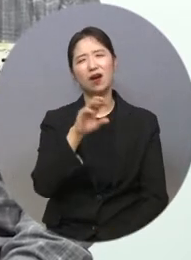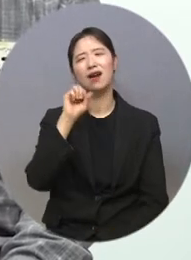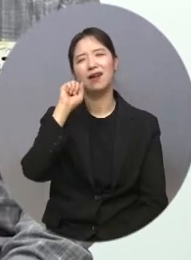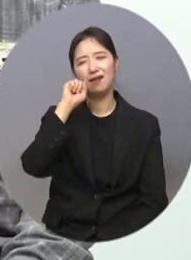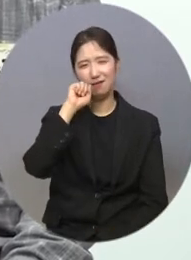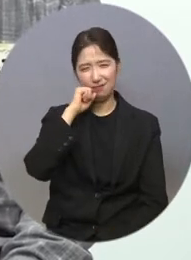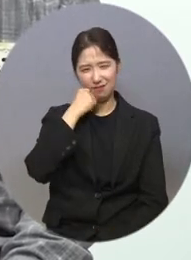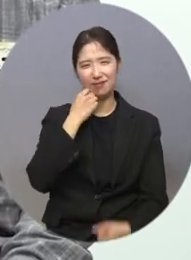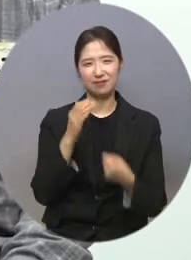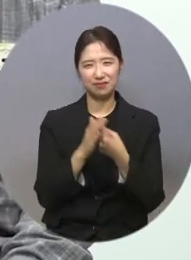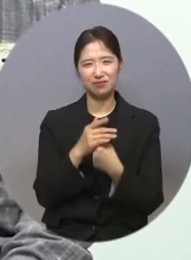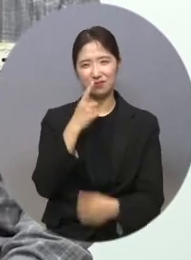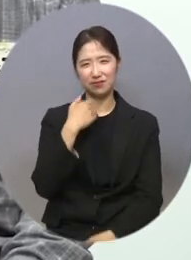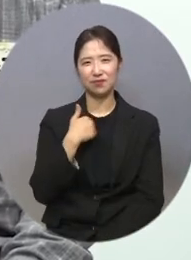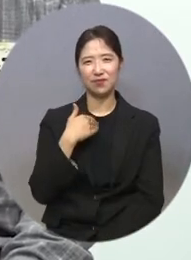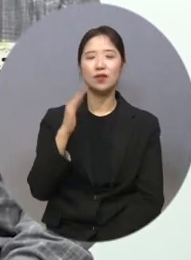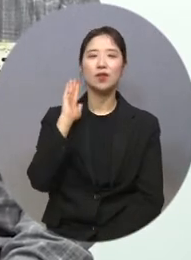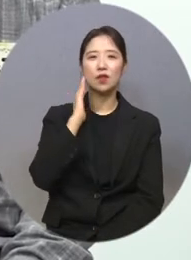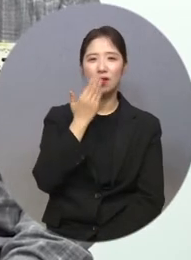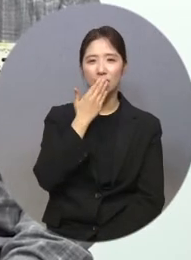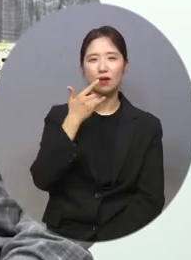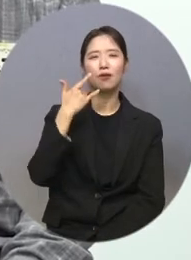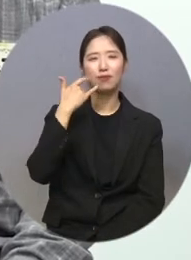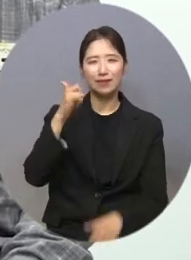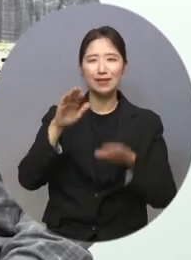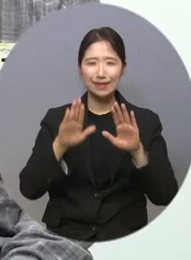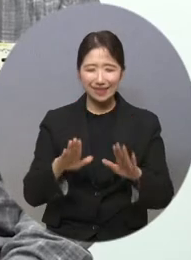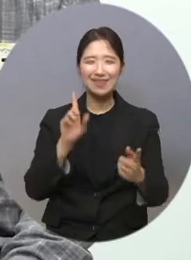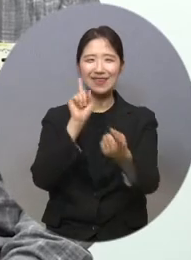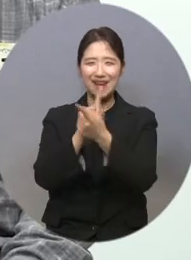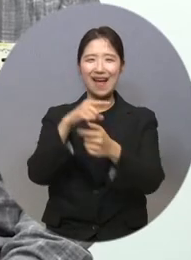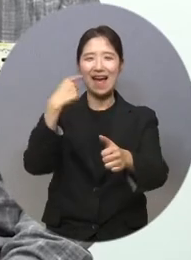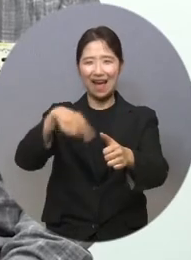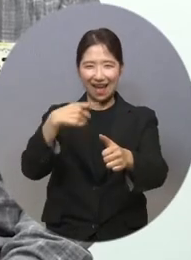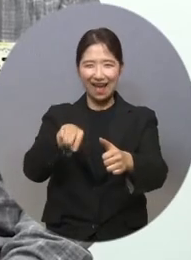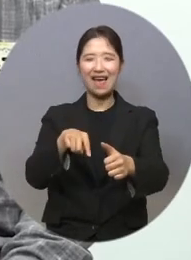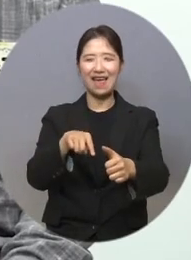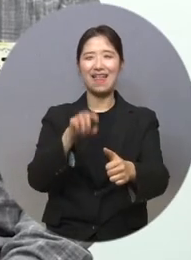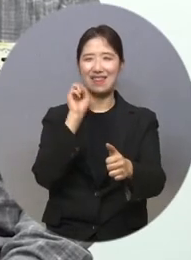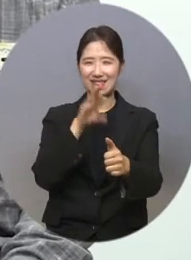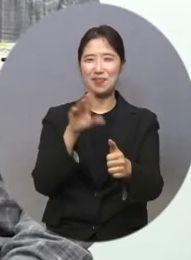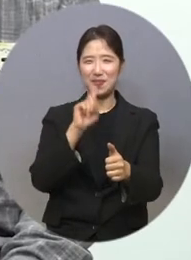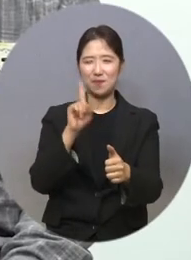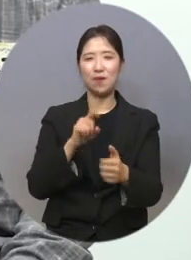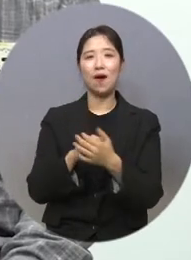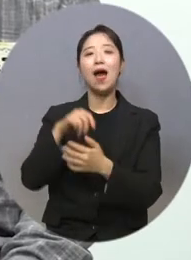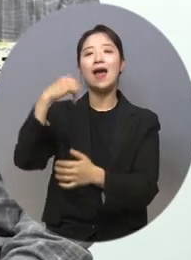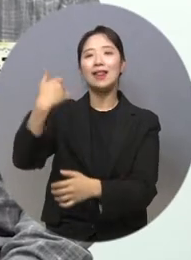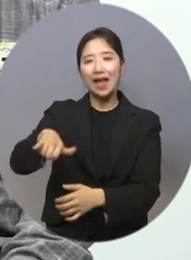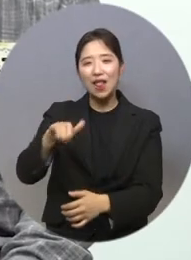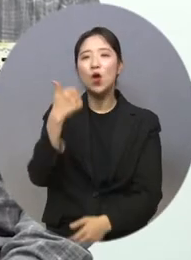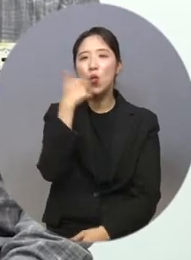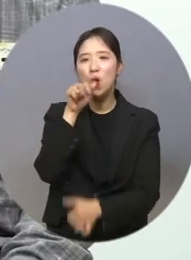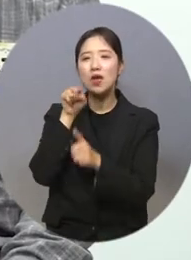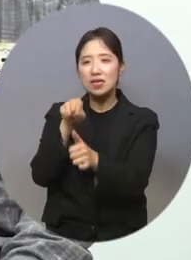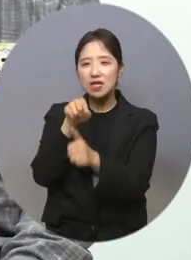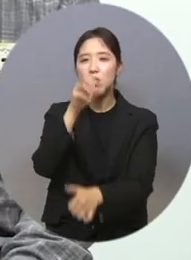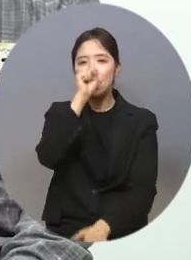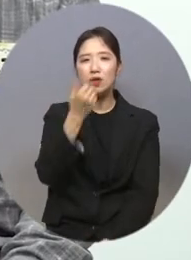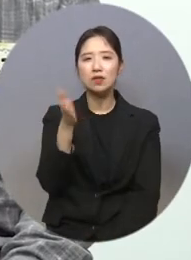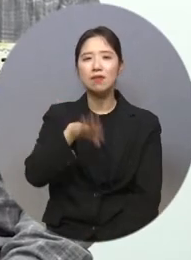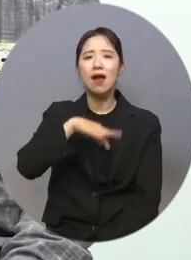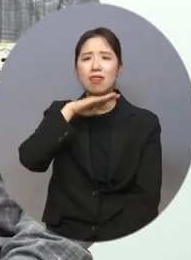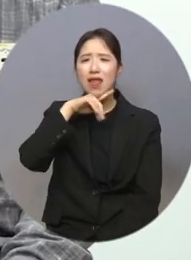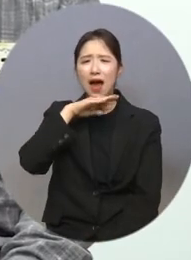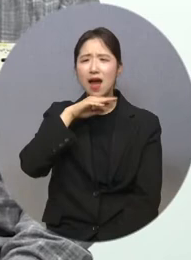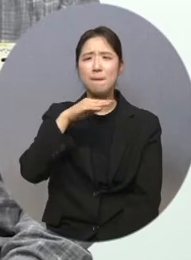그래서 제가 뭐 농인 부모님들 지금 만나서 강의를 하거나 그러면 아이들한테 통역을 시키는 건 괜찮지만 너무 연령에